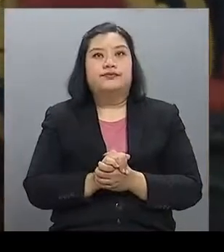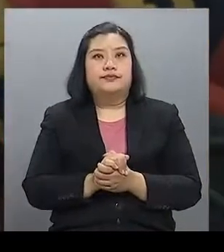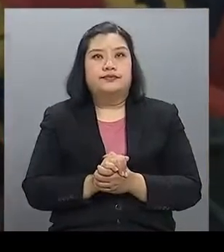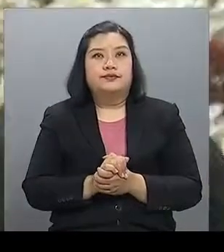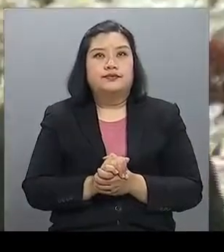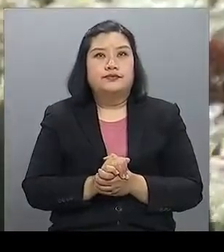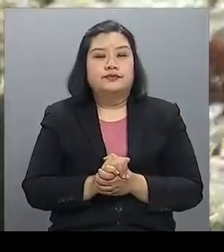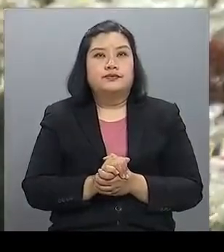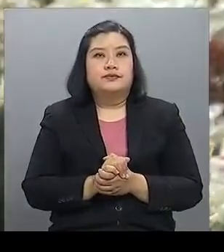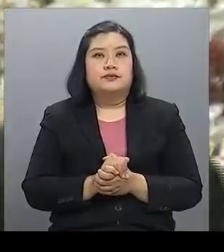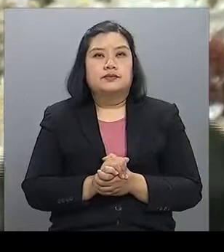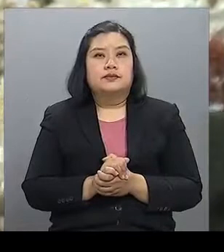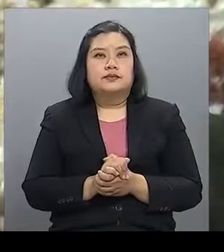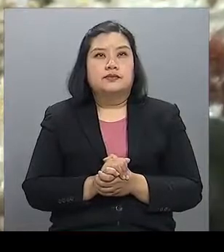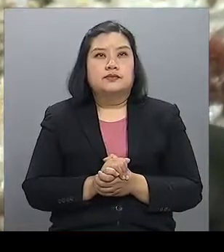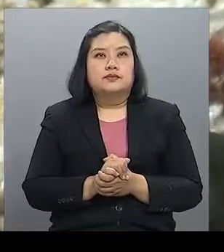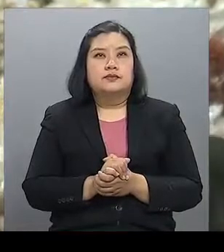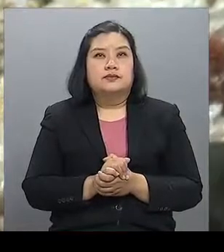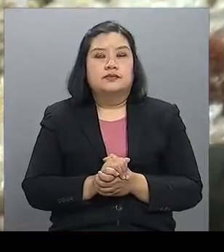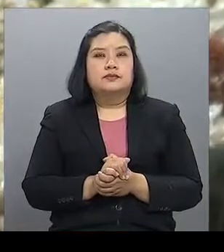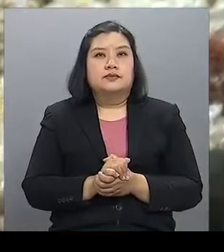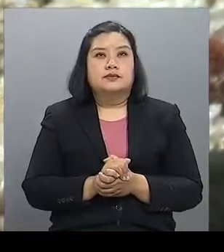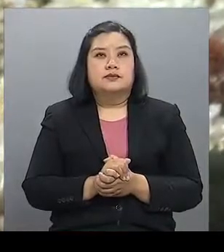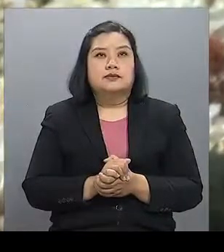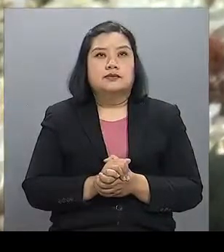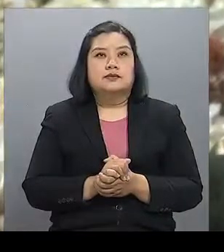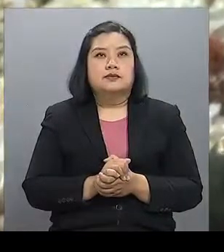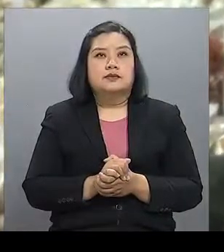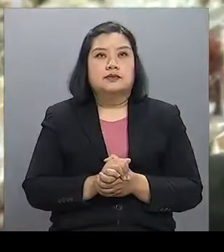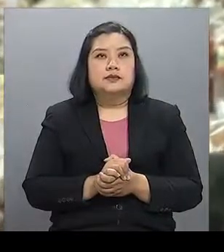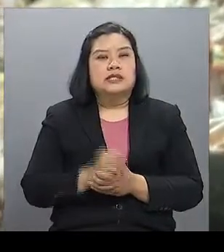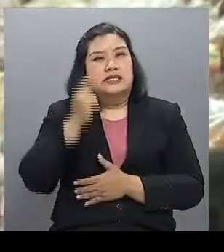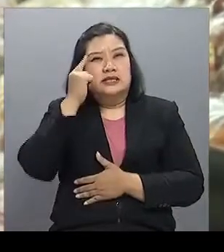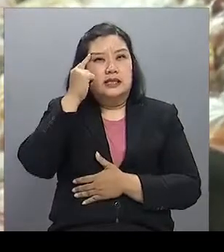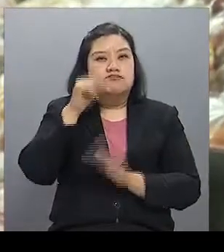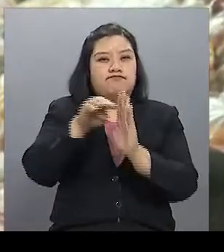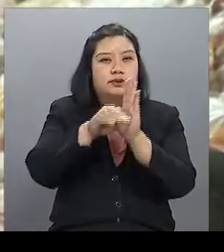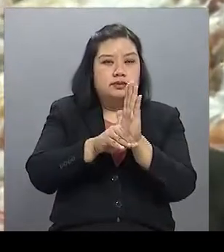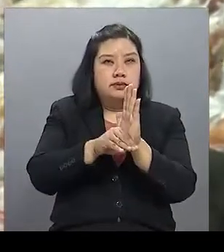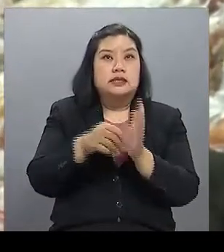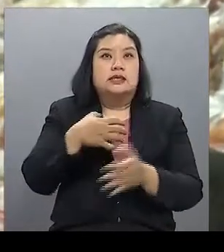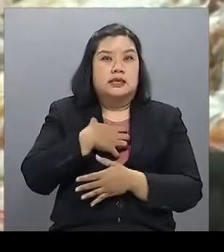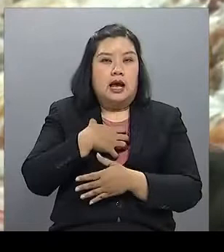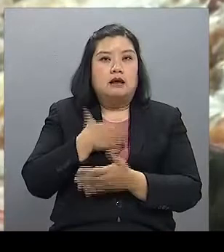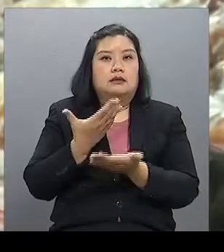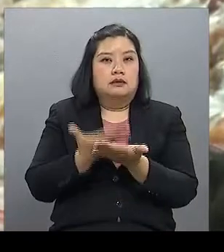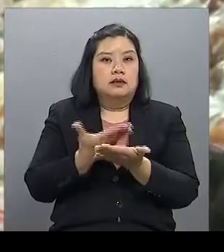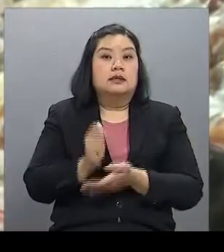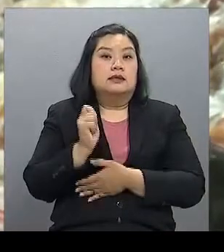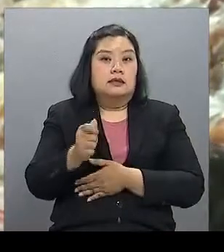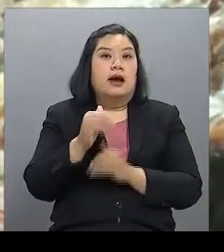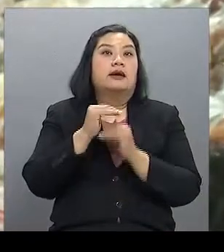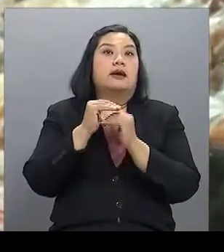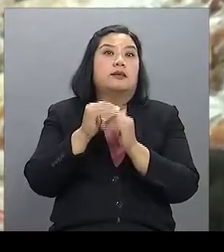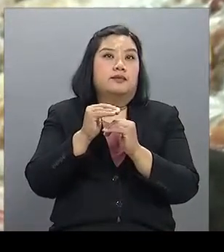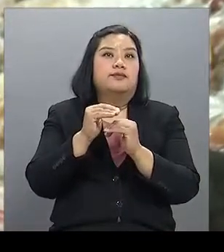ใช่ครับก็วางแผนไว้ก็อย่าให้เกินโควต้าครับพยายามจะรักษา